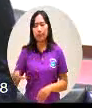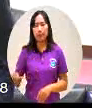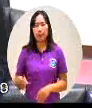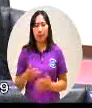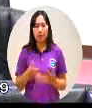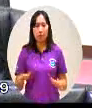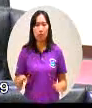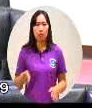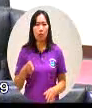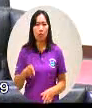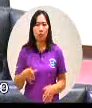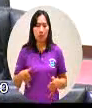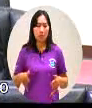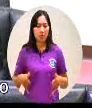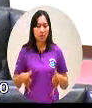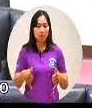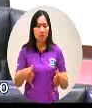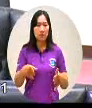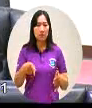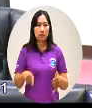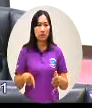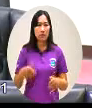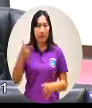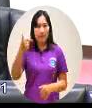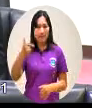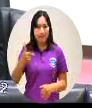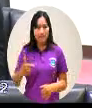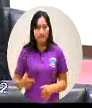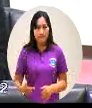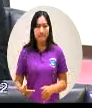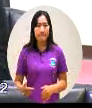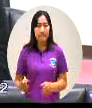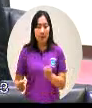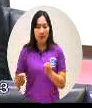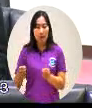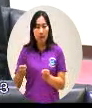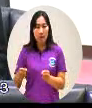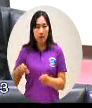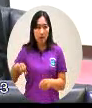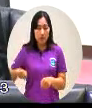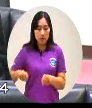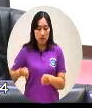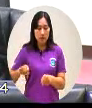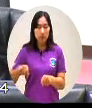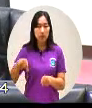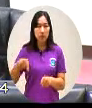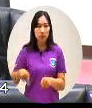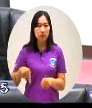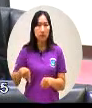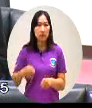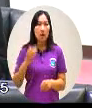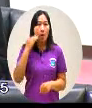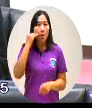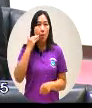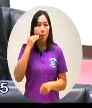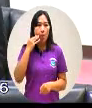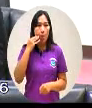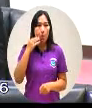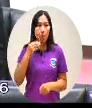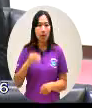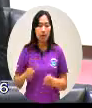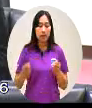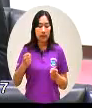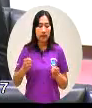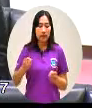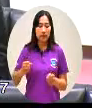讲啊，我就讲这个路慢车道的，袂当让咱的公车入去。那机车、汽车停在边啊，街啊位咧吼，哇，